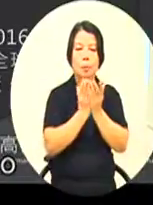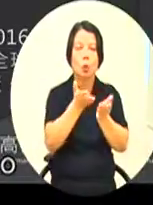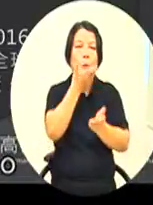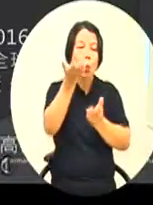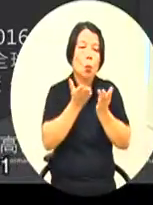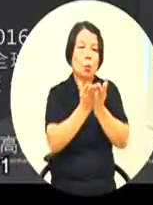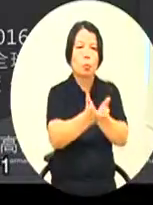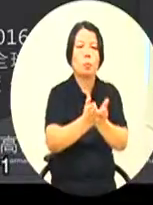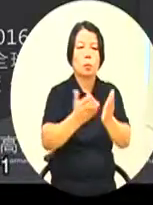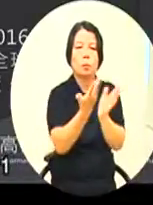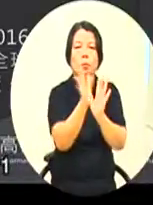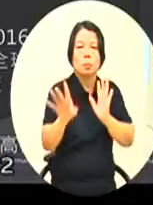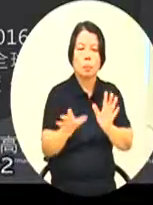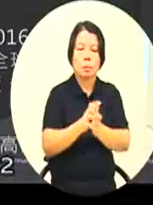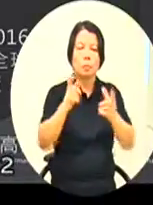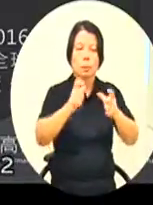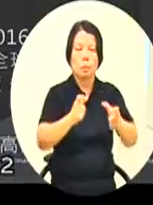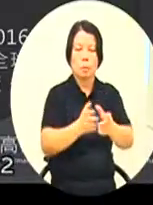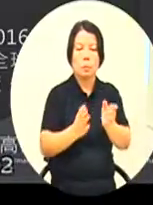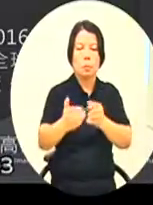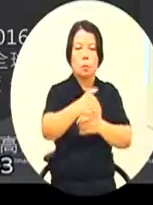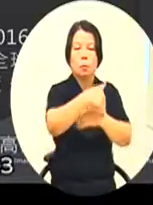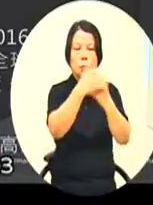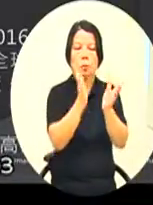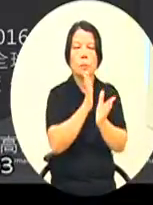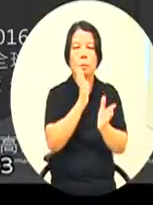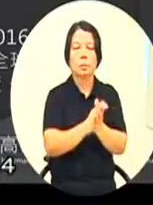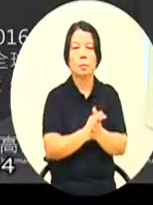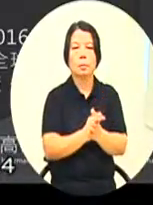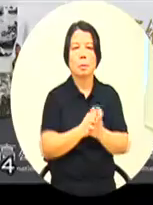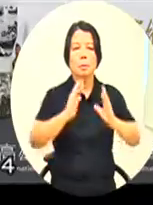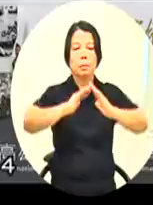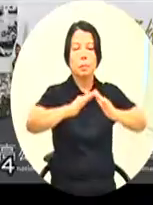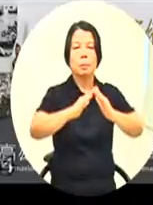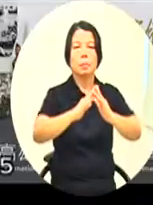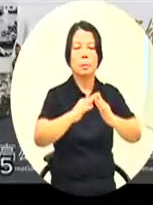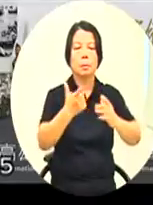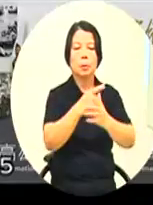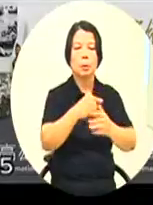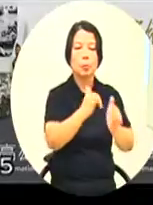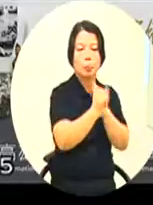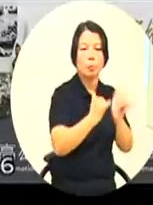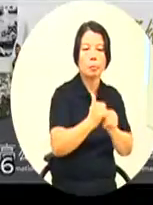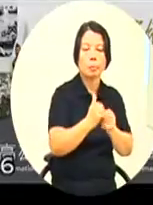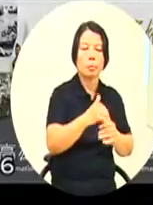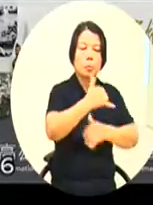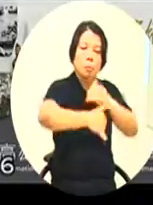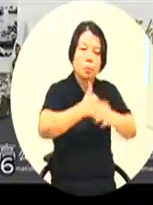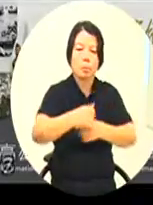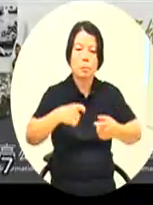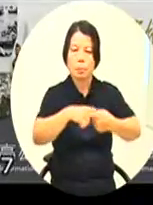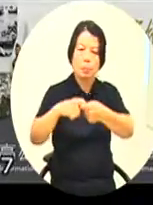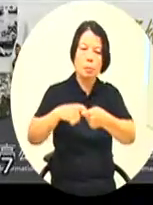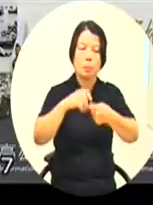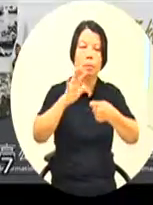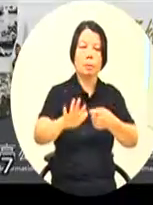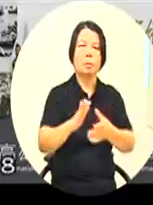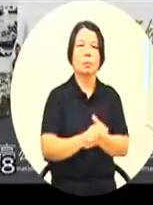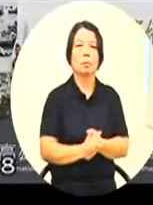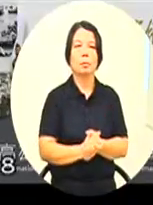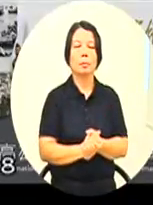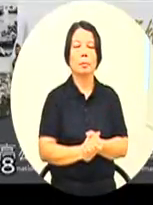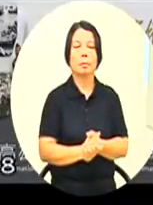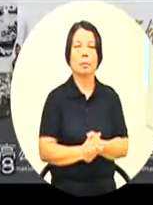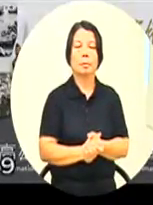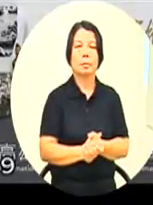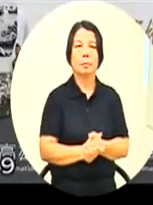我们的港湾城市论坛，当然啦，我们跟各位市民生活息息相关的各种政策也有进行宣导。另外